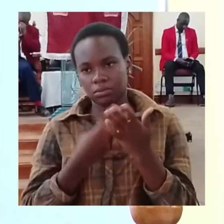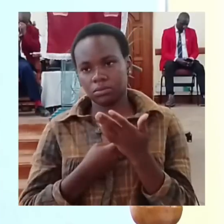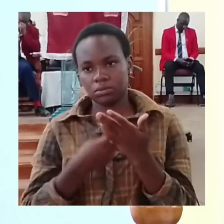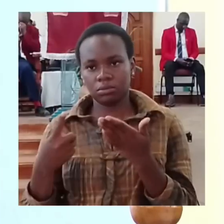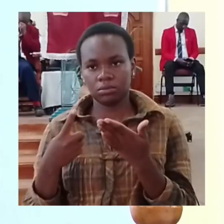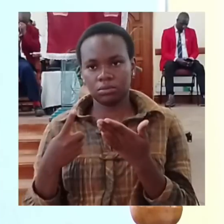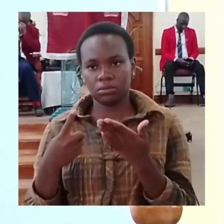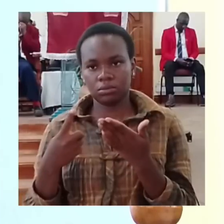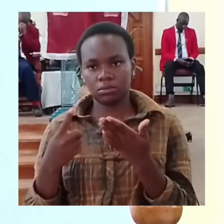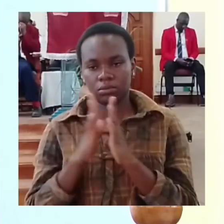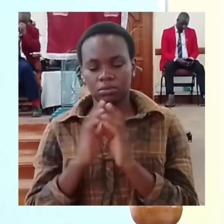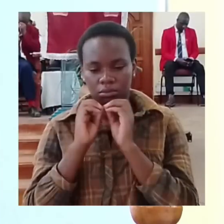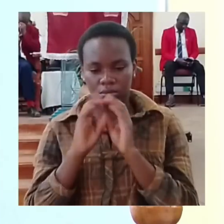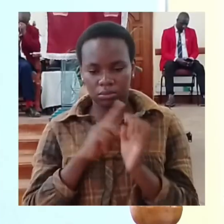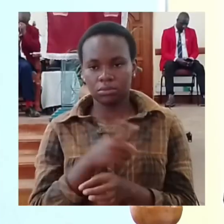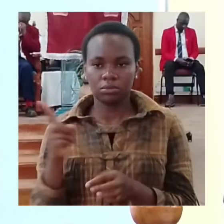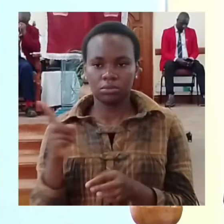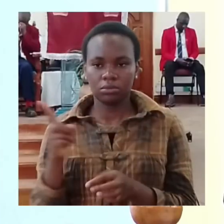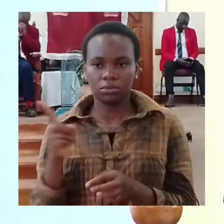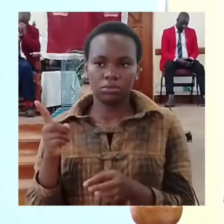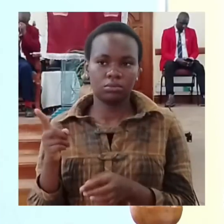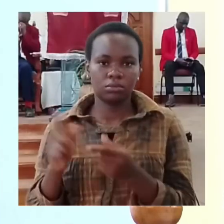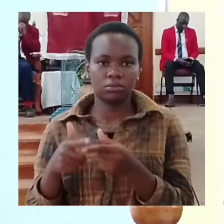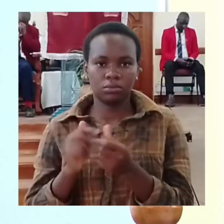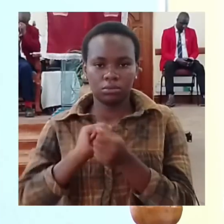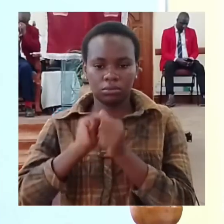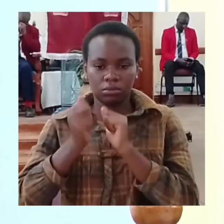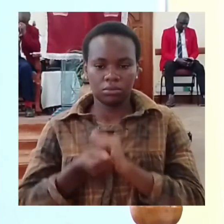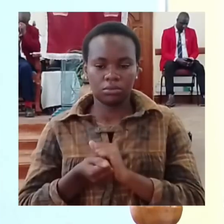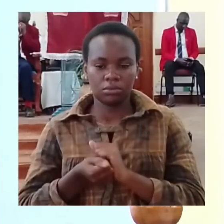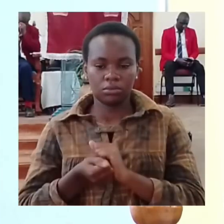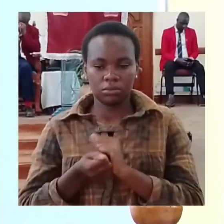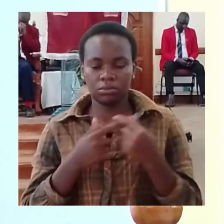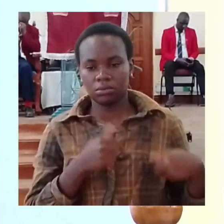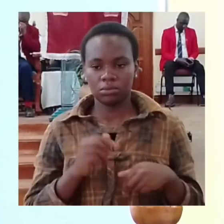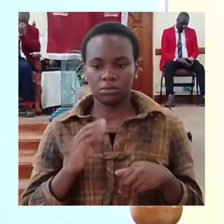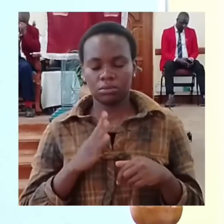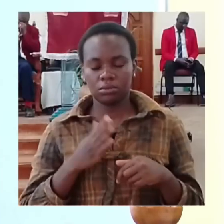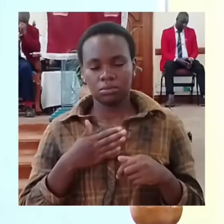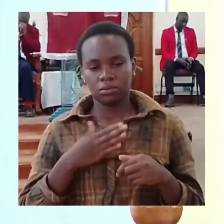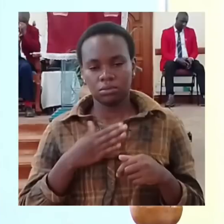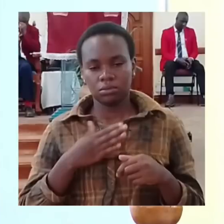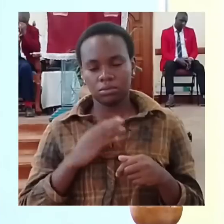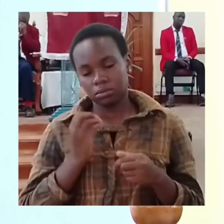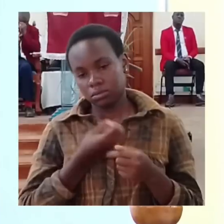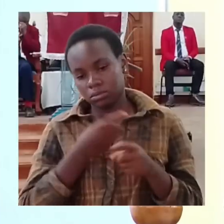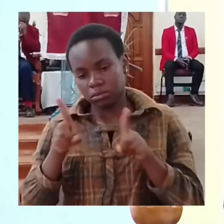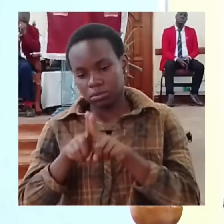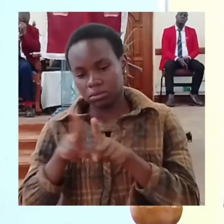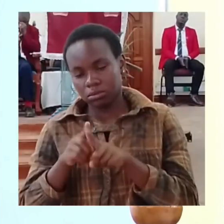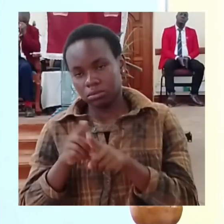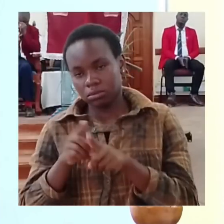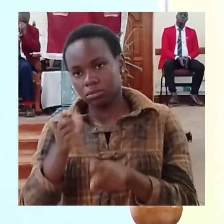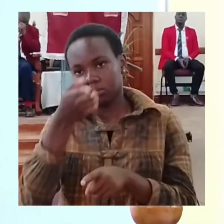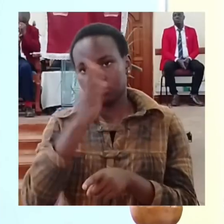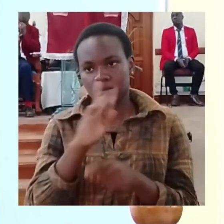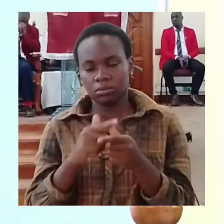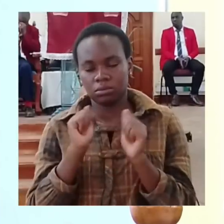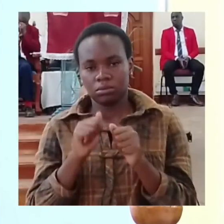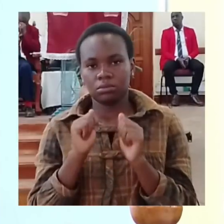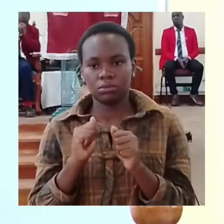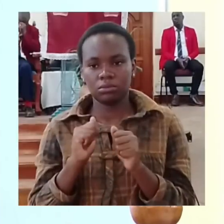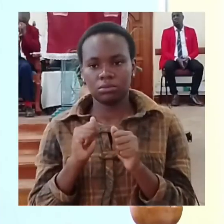Mwathani twahoya kirathimo giaku kigarure, na nigetha ngoro citu cihanane na ngoro yaku, na nigetha